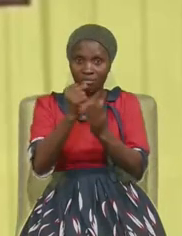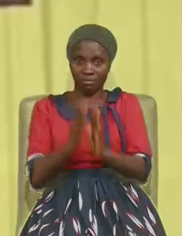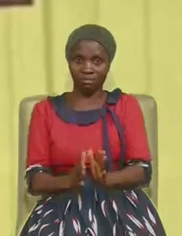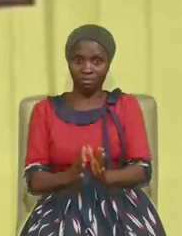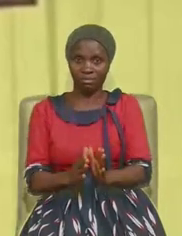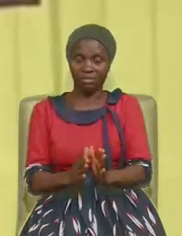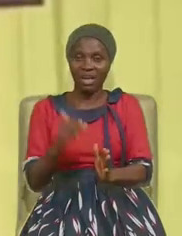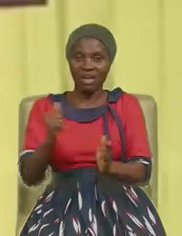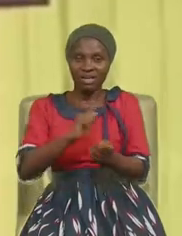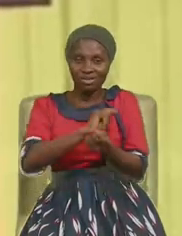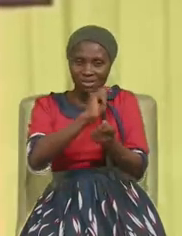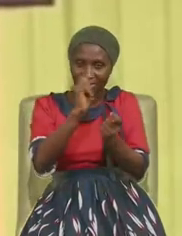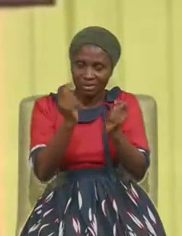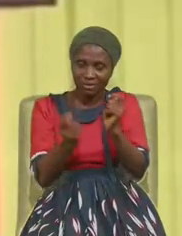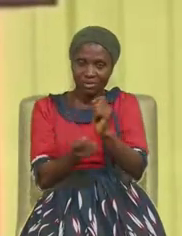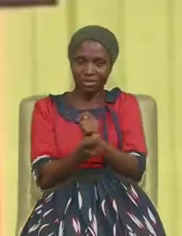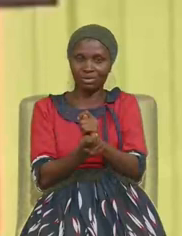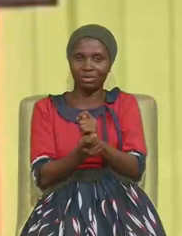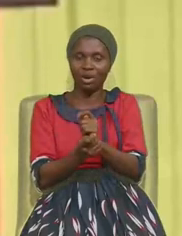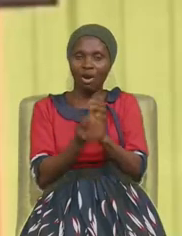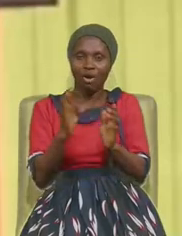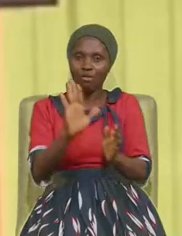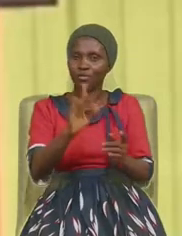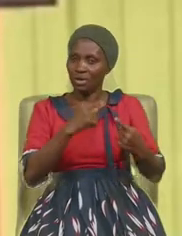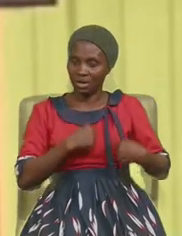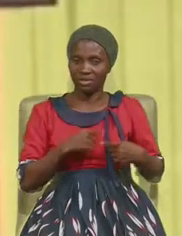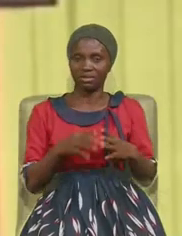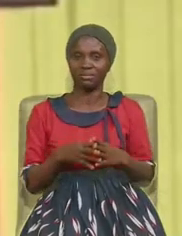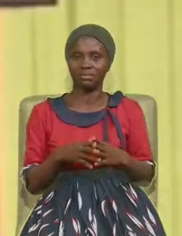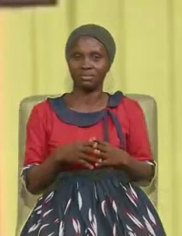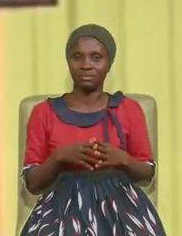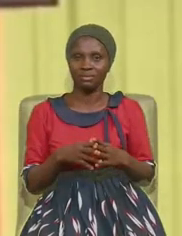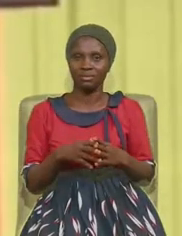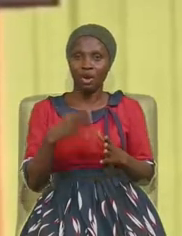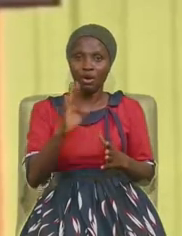transformation de ton cœur, de ta vie,